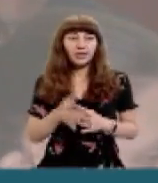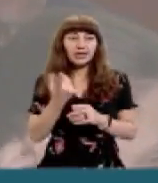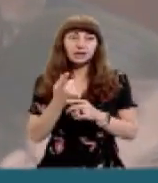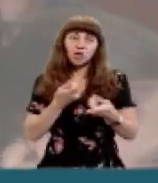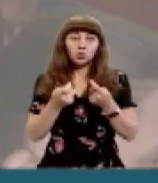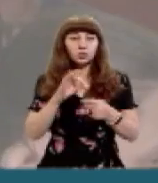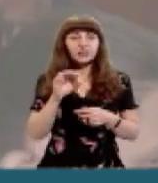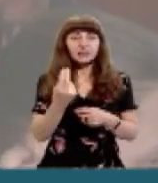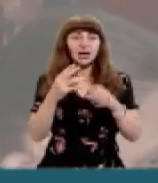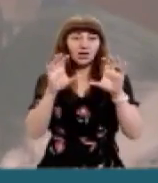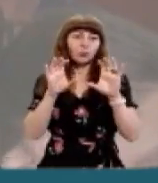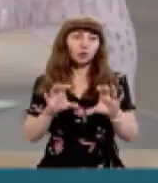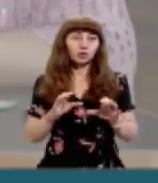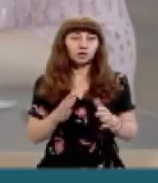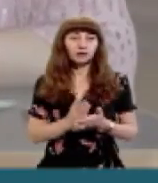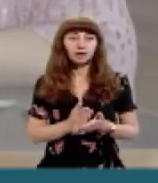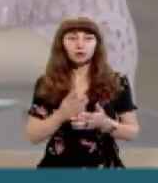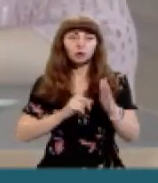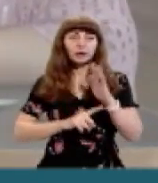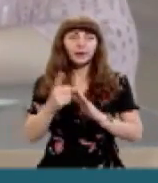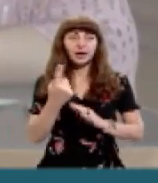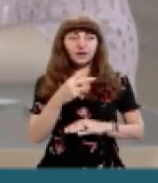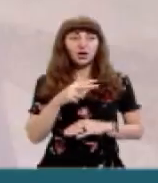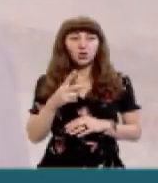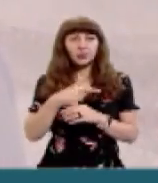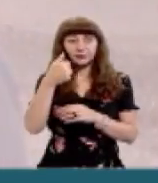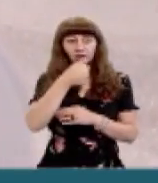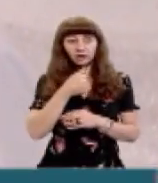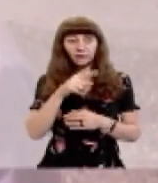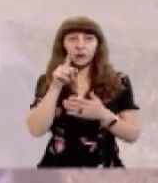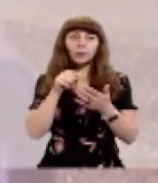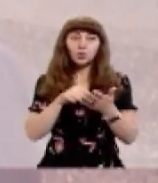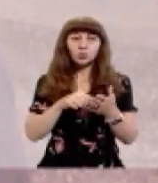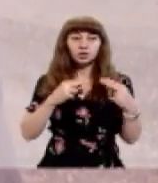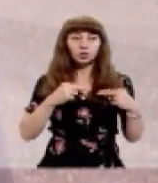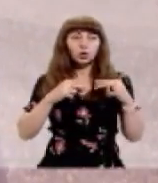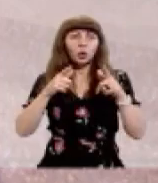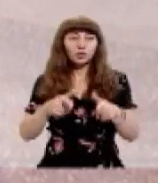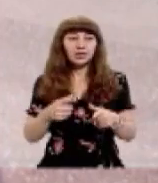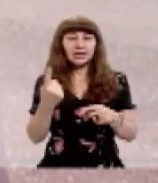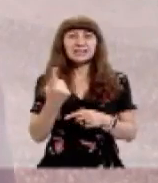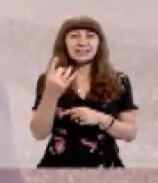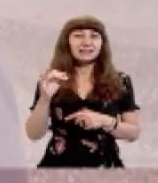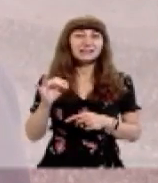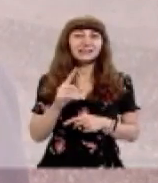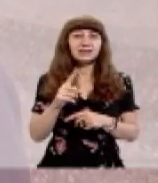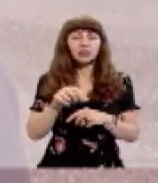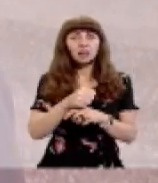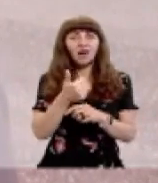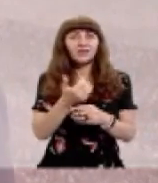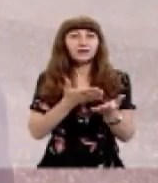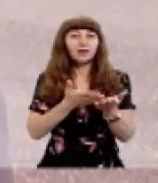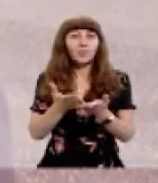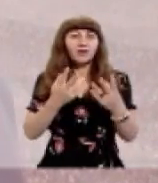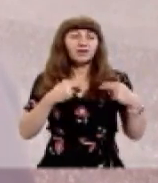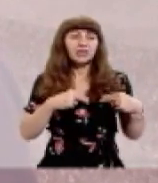регулируется социальным кодексом, который вступил в силу 1 июля текущего года. Вопросы трудоустройства – это один из таких основных